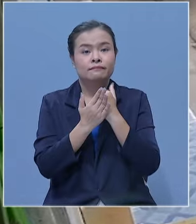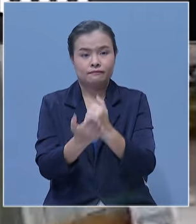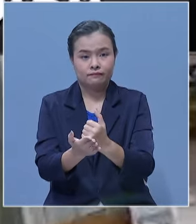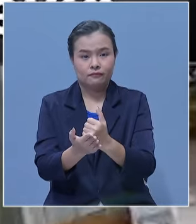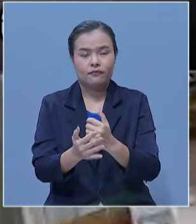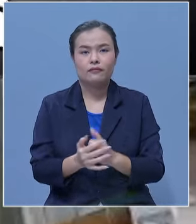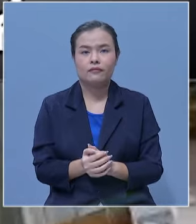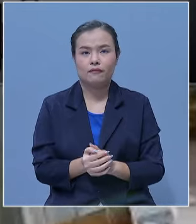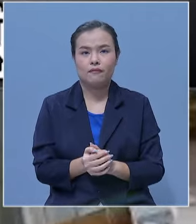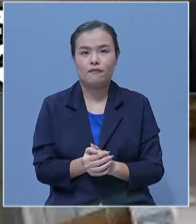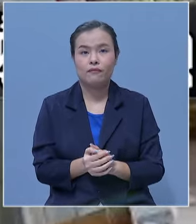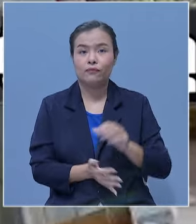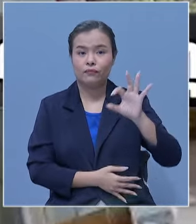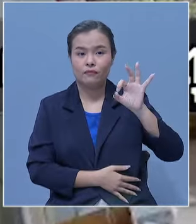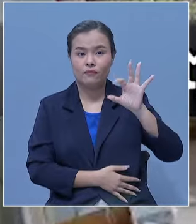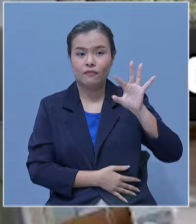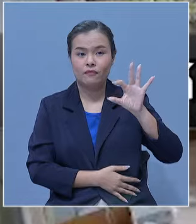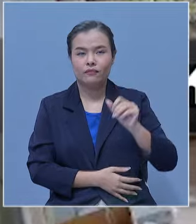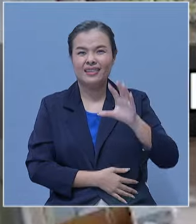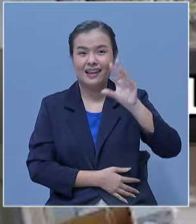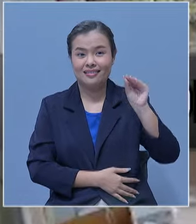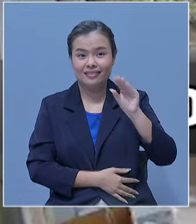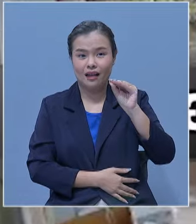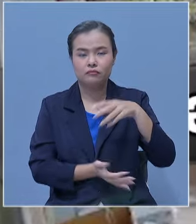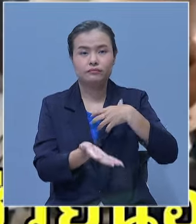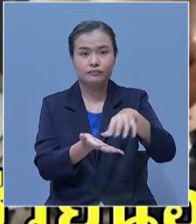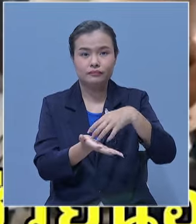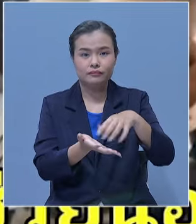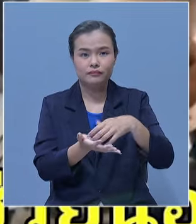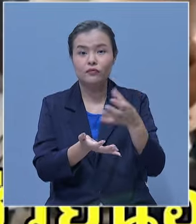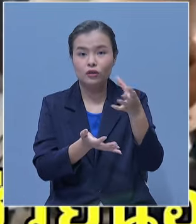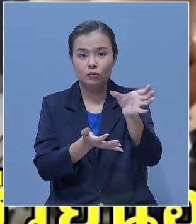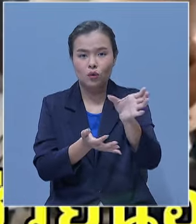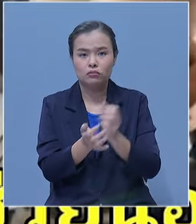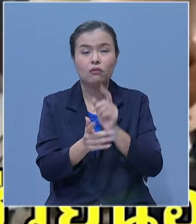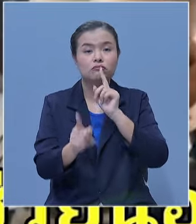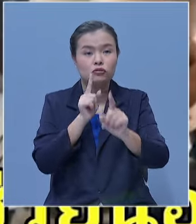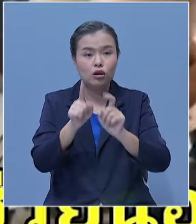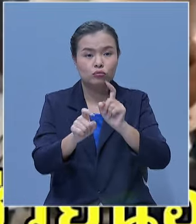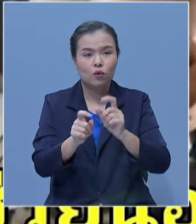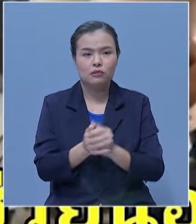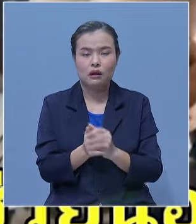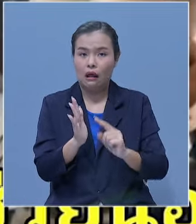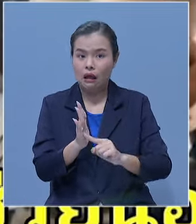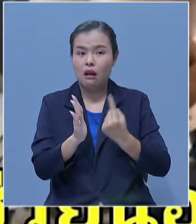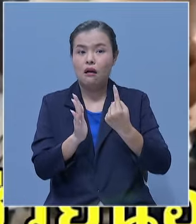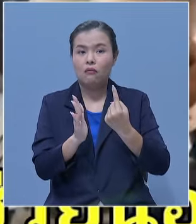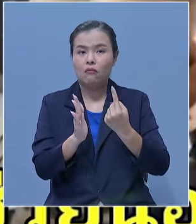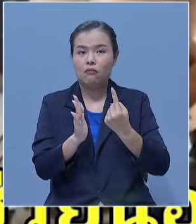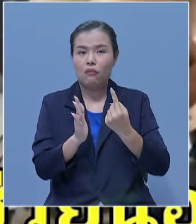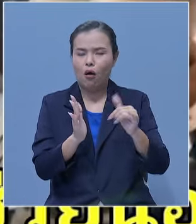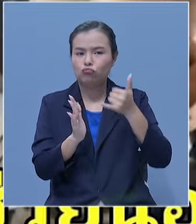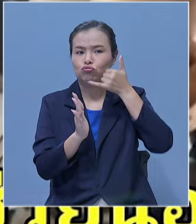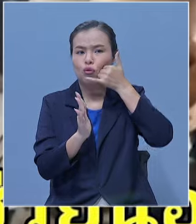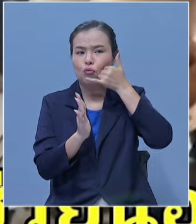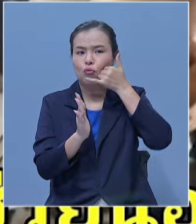ได้นะครับโดยในเพจดาว8แฉกมีการโพสต์เล่าเรื่องราวแบบนี้ครับว่าการสืบสวนเนี่ยเริ่มขึ้นทันทีหลังจากได้รับแ